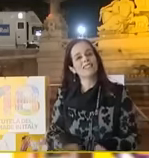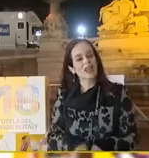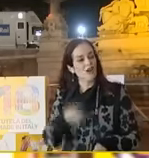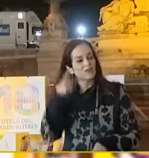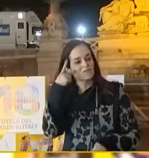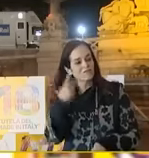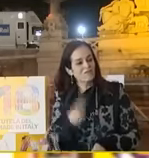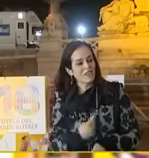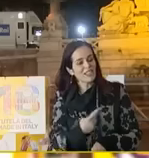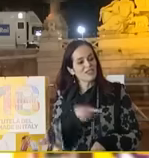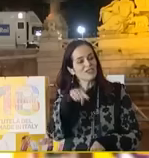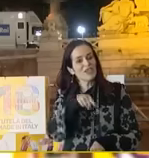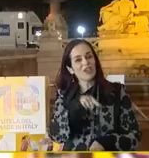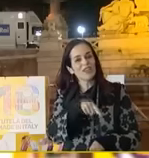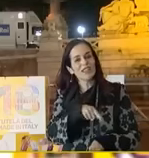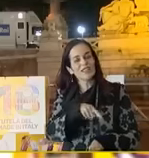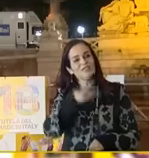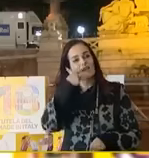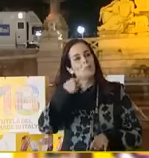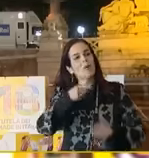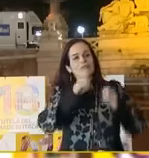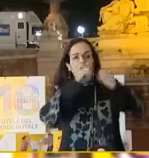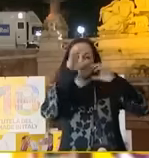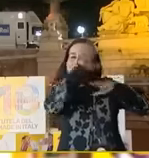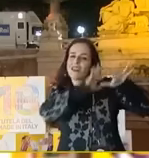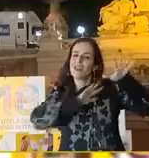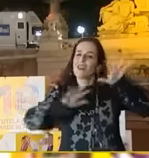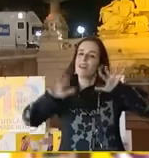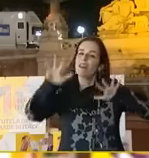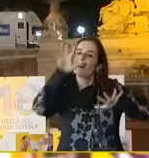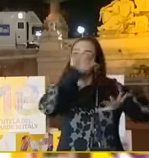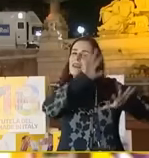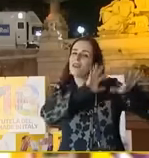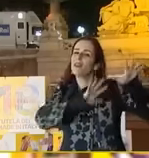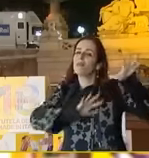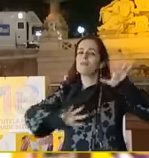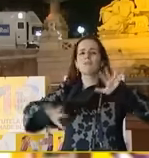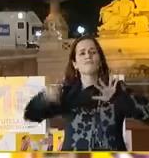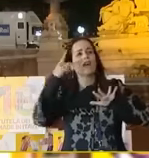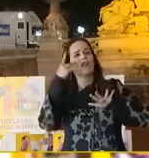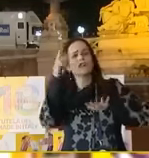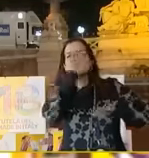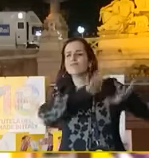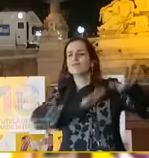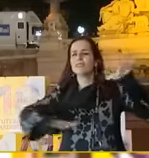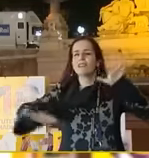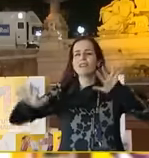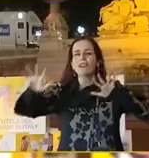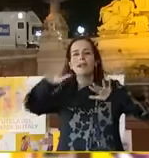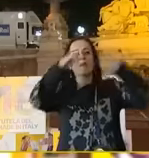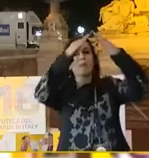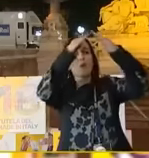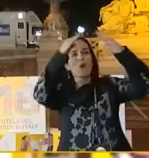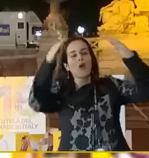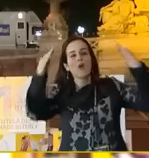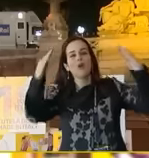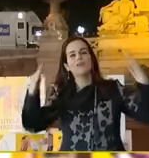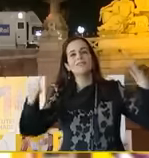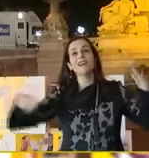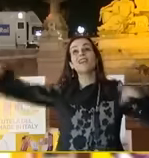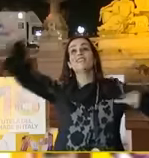nella valle un tappeto di nebbia, e quando vedo questo tappeto di nebbia e sopra le montagne